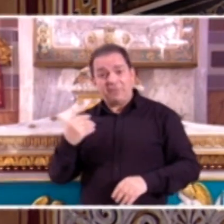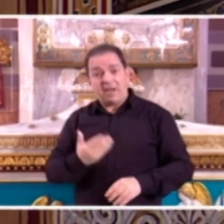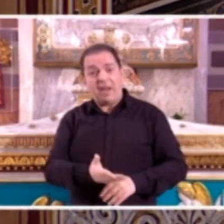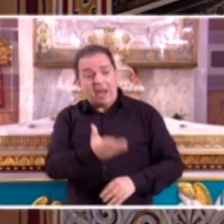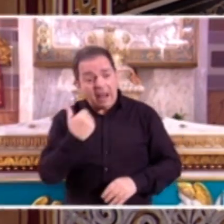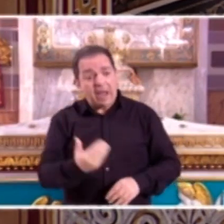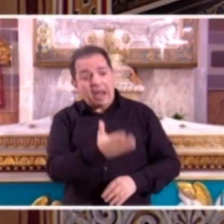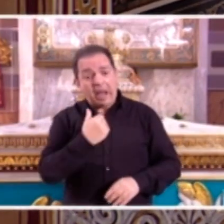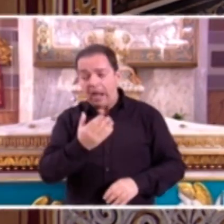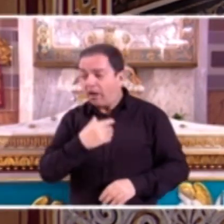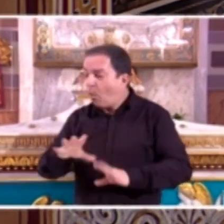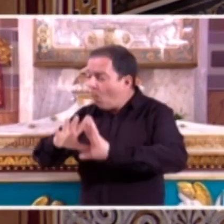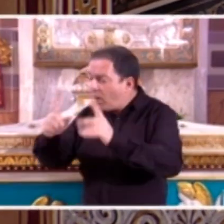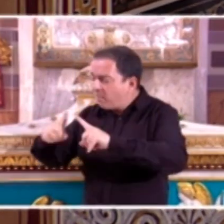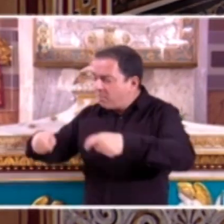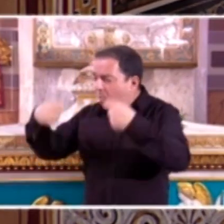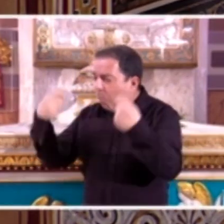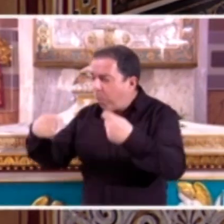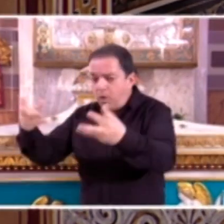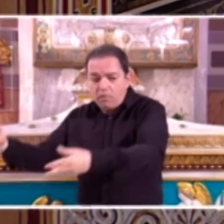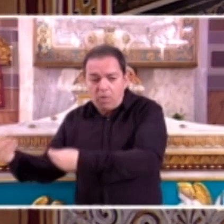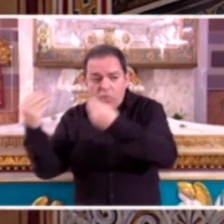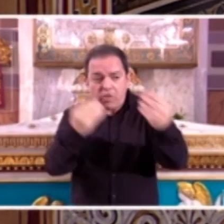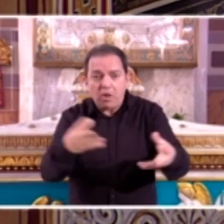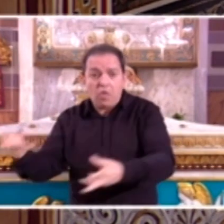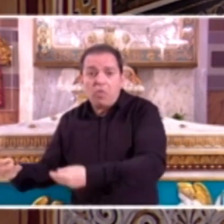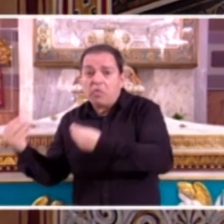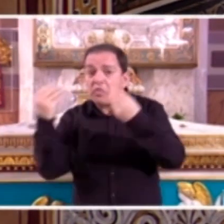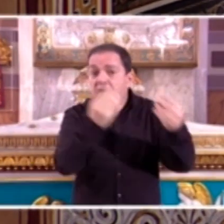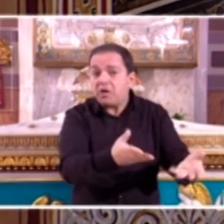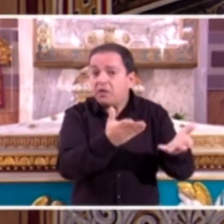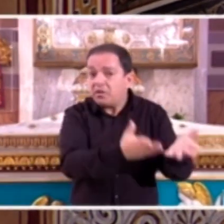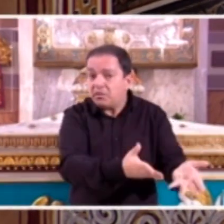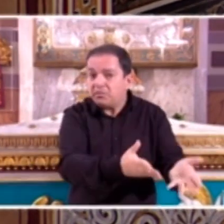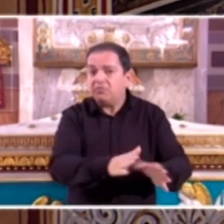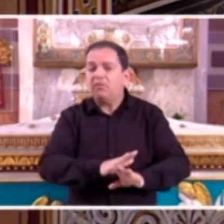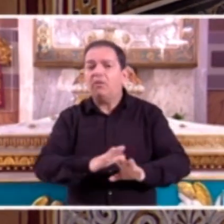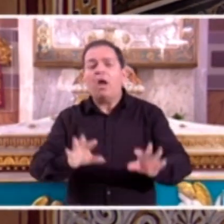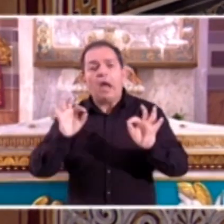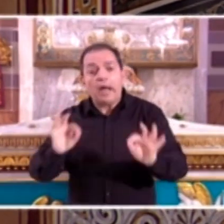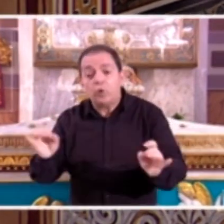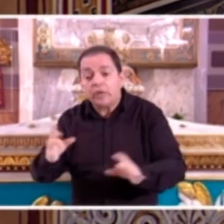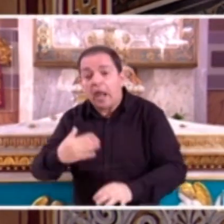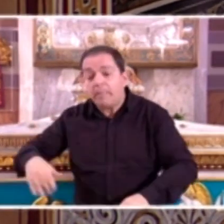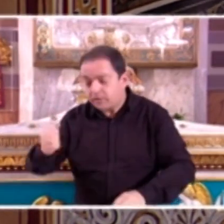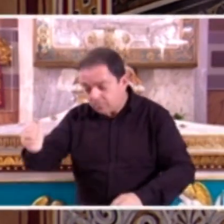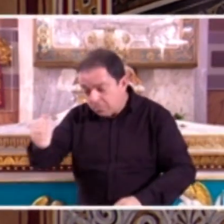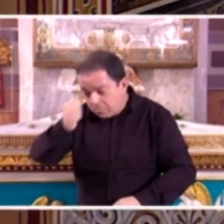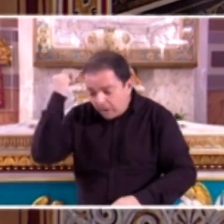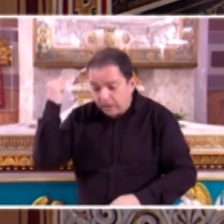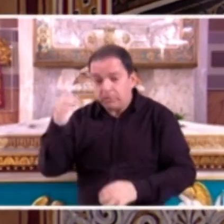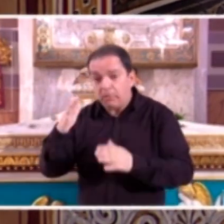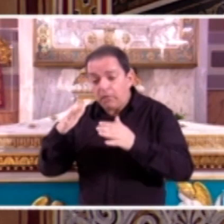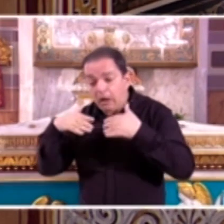μέτοχο των αγαθών της βασιλείας του. Αυτή είναι η δύναμη της μετανοίας, την οποία προσδέχεται